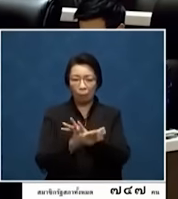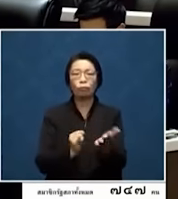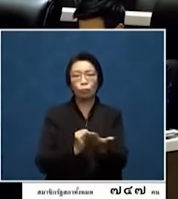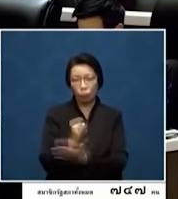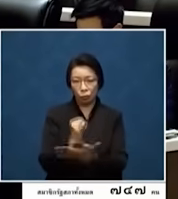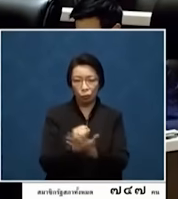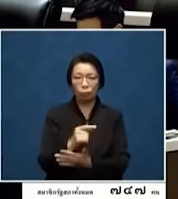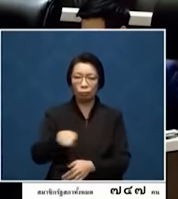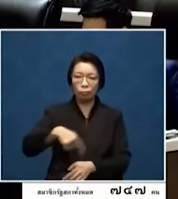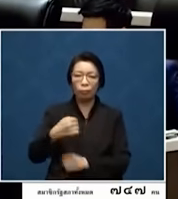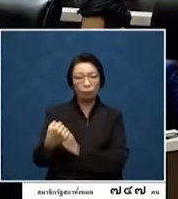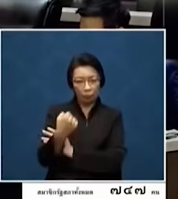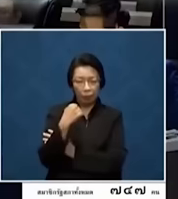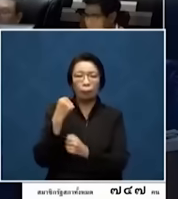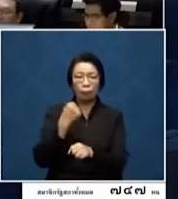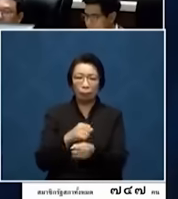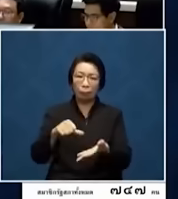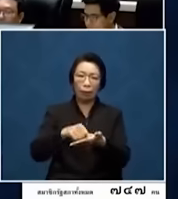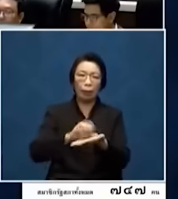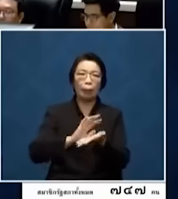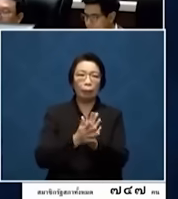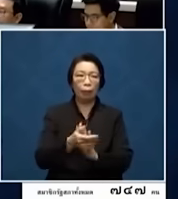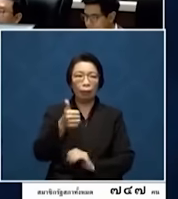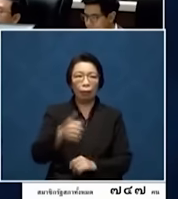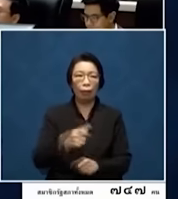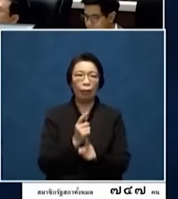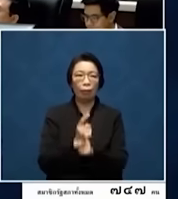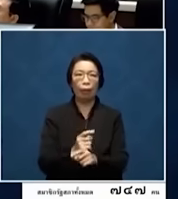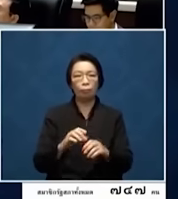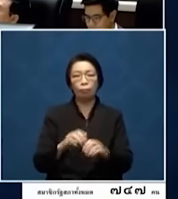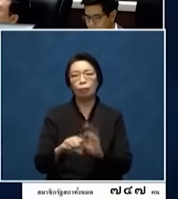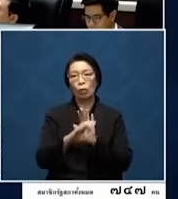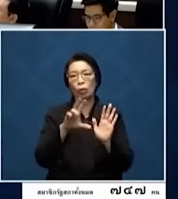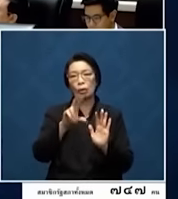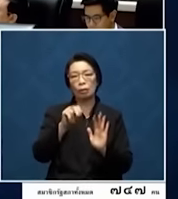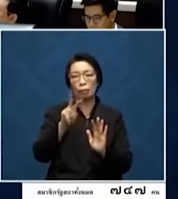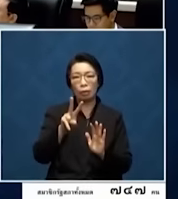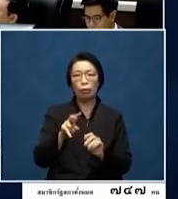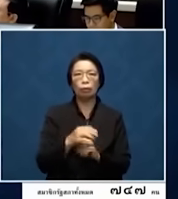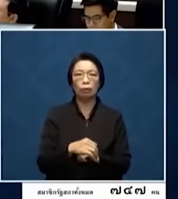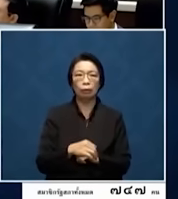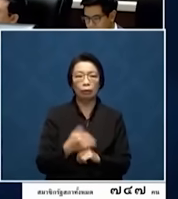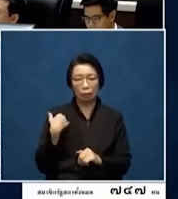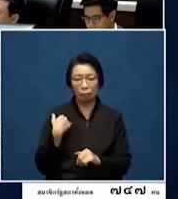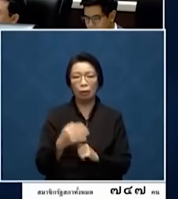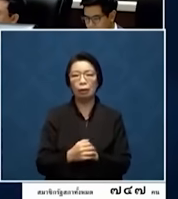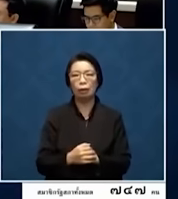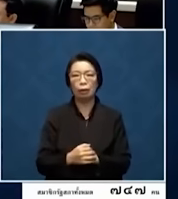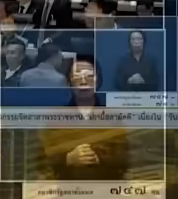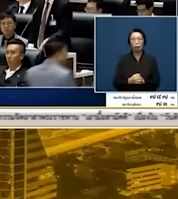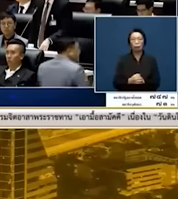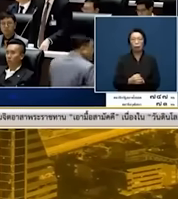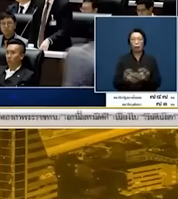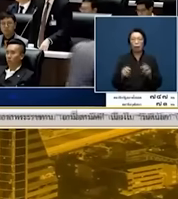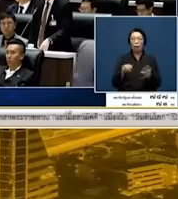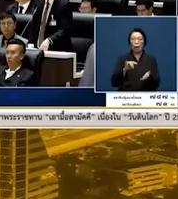ไปจะย้อนกลับไปวันนั้นอีกวันที่19ก็บอกแล้วว่าให้รอใช่ไหมฮะ เออ คือ